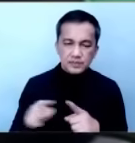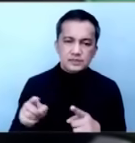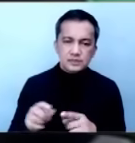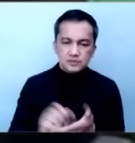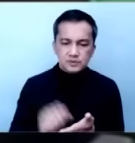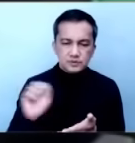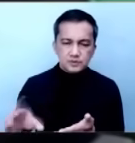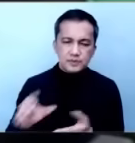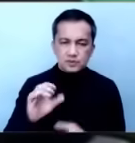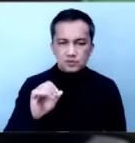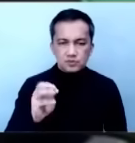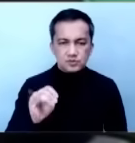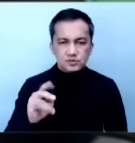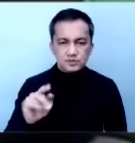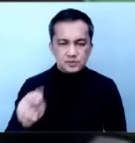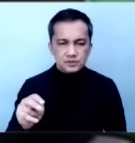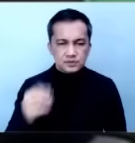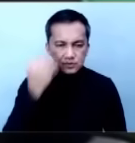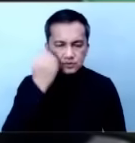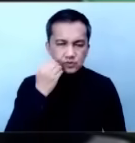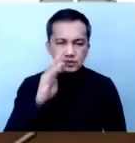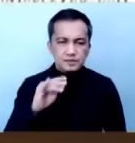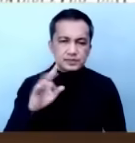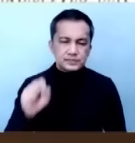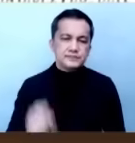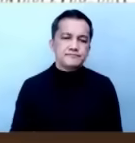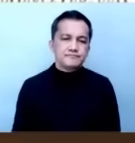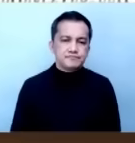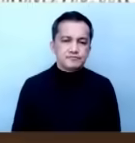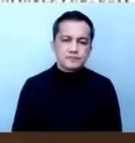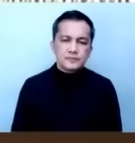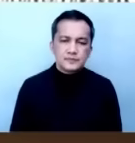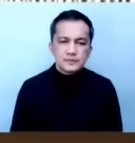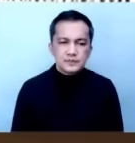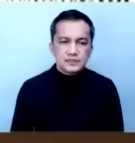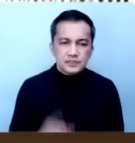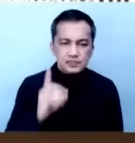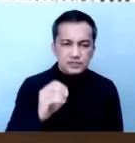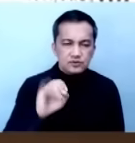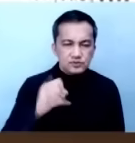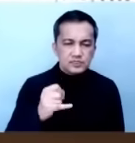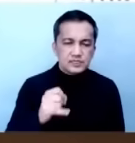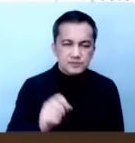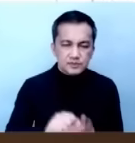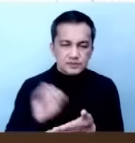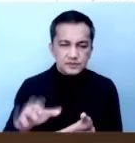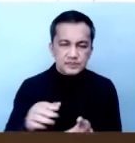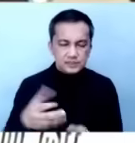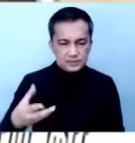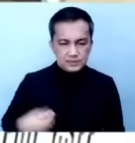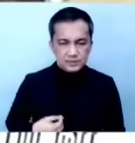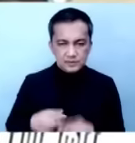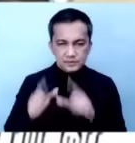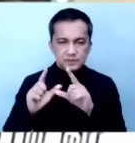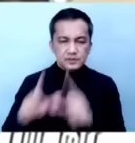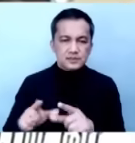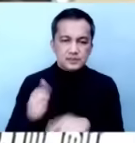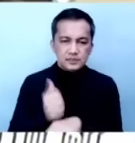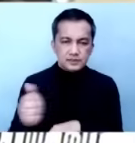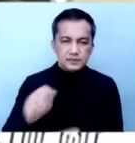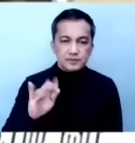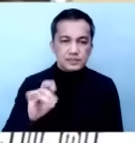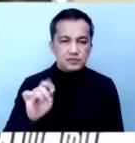ng ombudsman dahil sa lack of basis. Ibinasura naman ng DOJ ang graft at administrative charges laban kay Faeldon